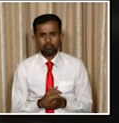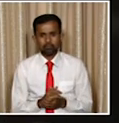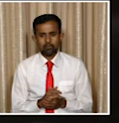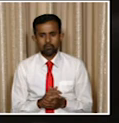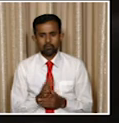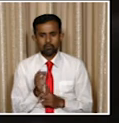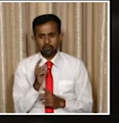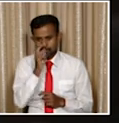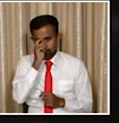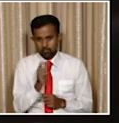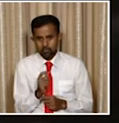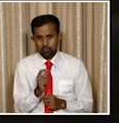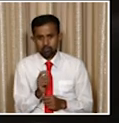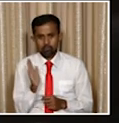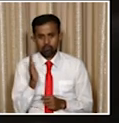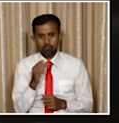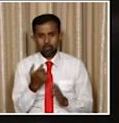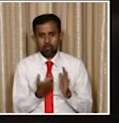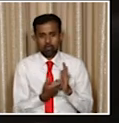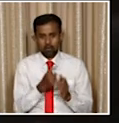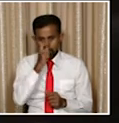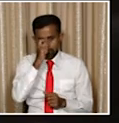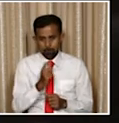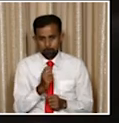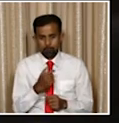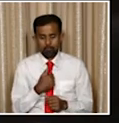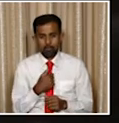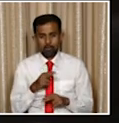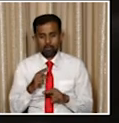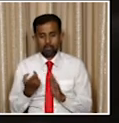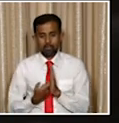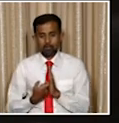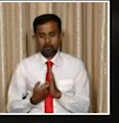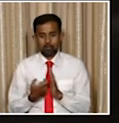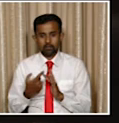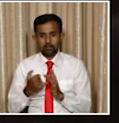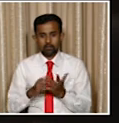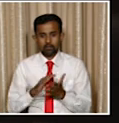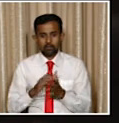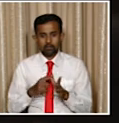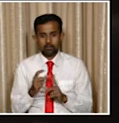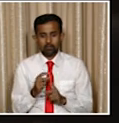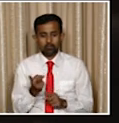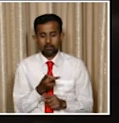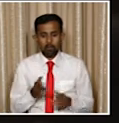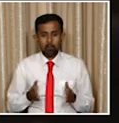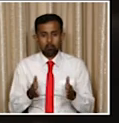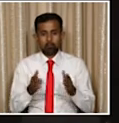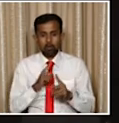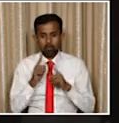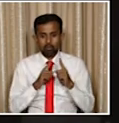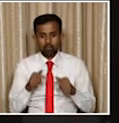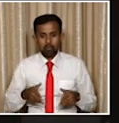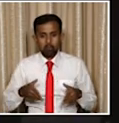ගරු සභාපතිතුමනි විශේෂයෙන්ම රවුෆ් හකීම් මැතිතුමත් අපේ හිතවත් රිෂාඩ් බදුදීන් මැතිතුමත් දෙදෙනාම මේ මාර්ග පිළිබඳව කතා කරන